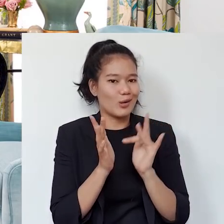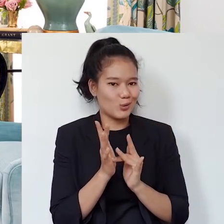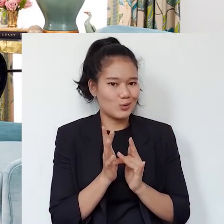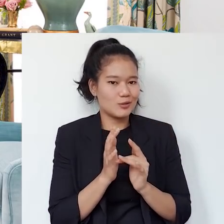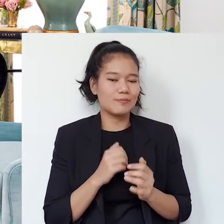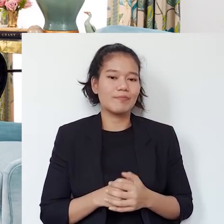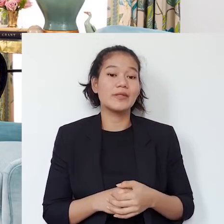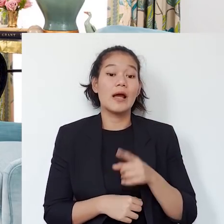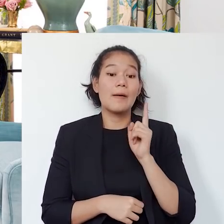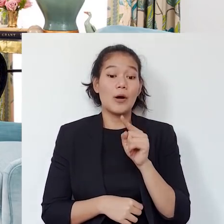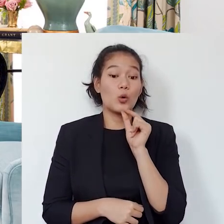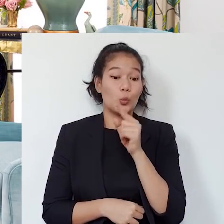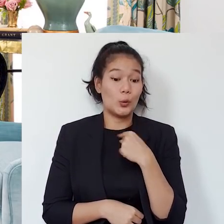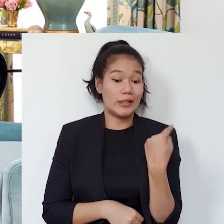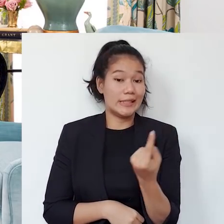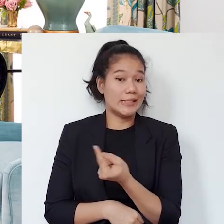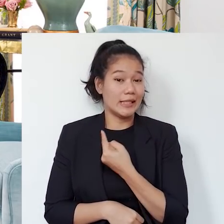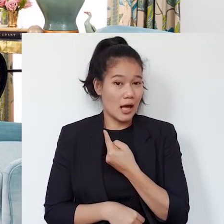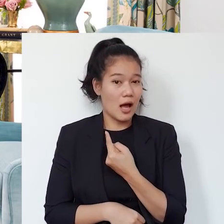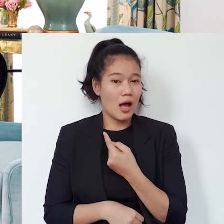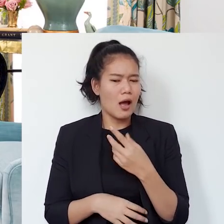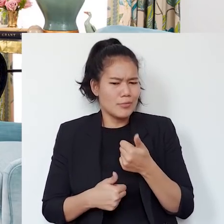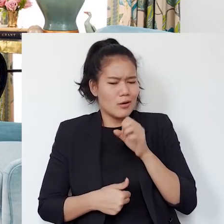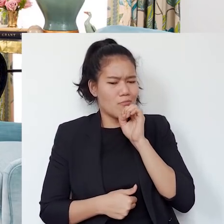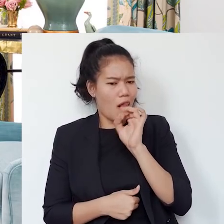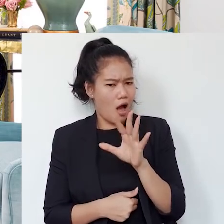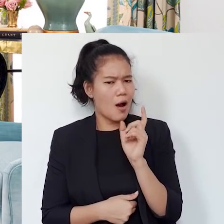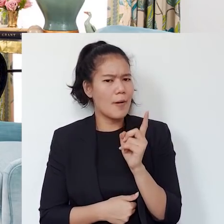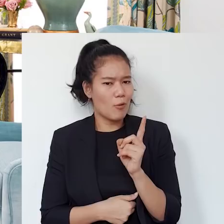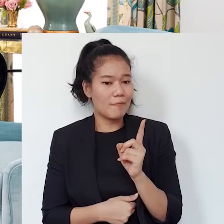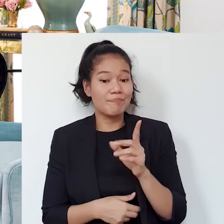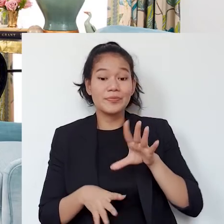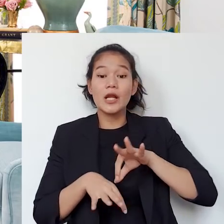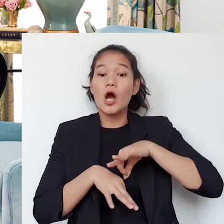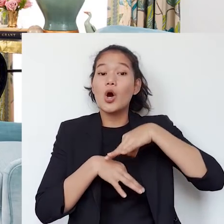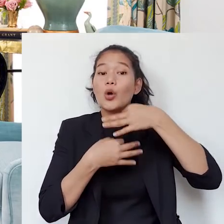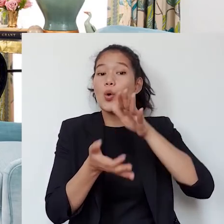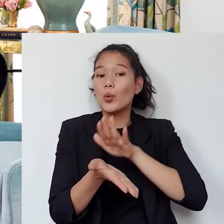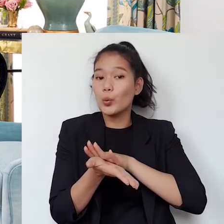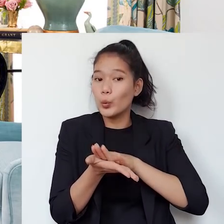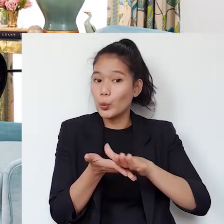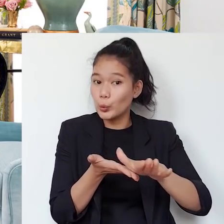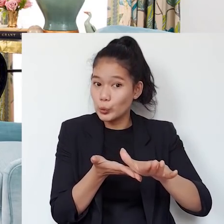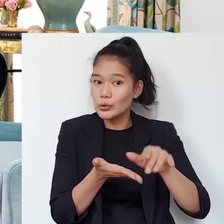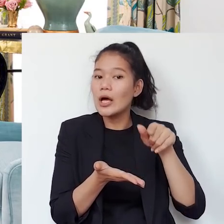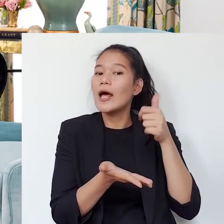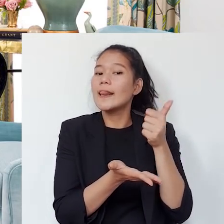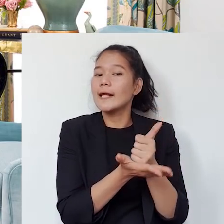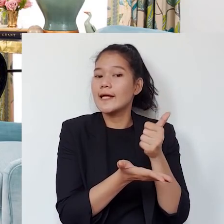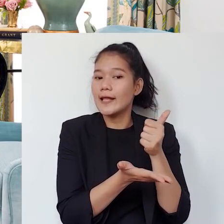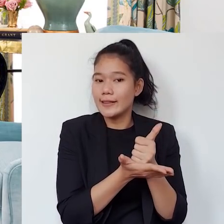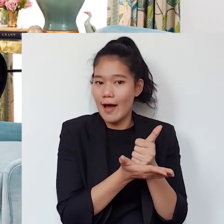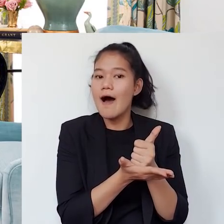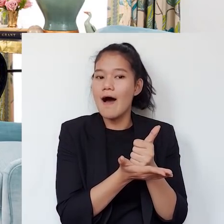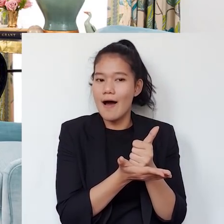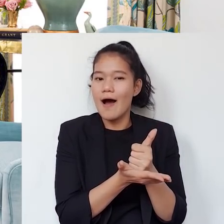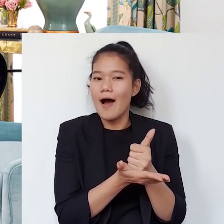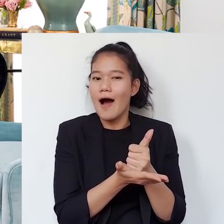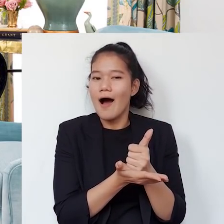Maka bagi kita, kita bisa berkata bahwa Roh Kudus ternyata